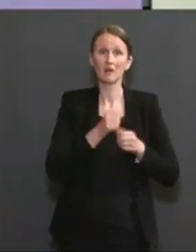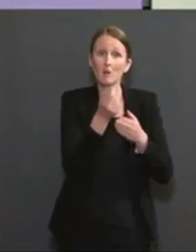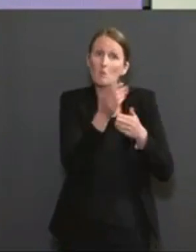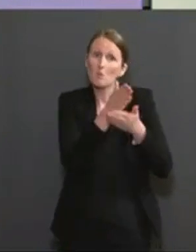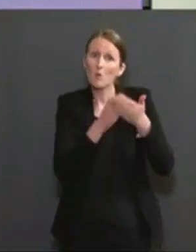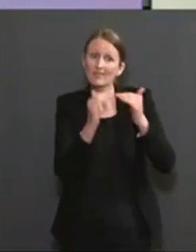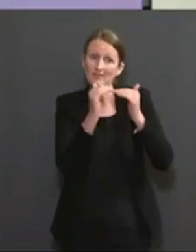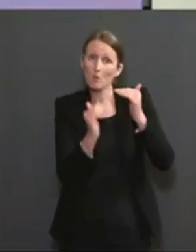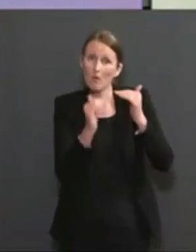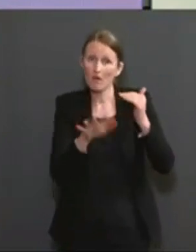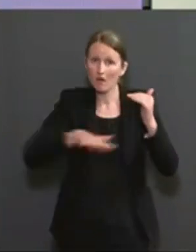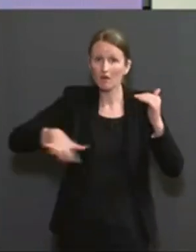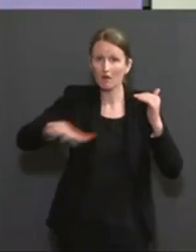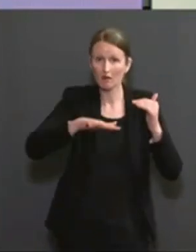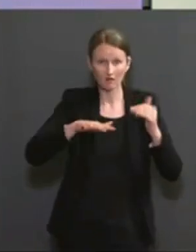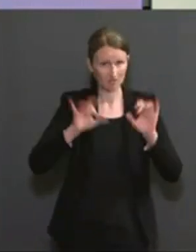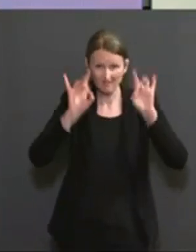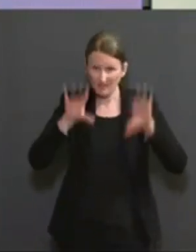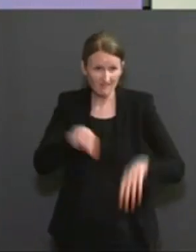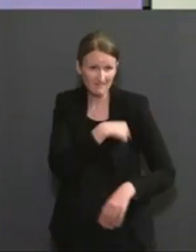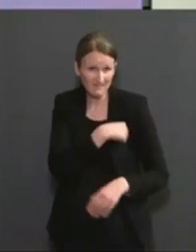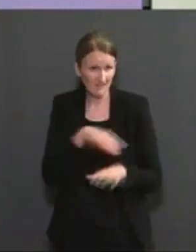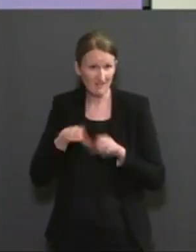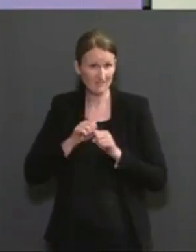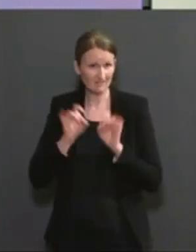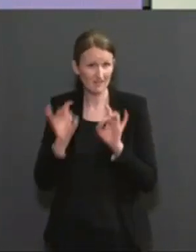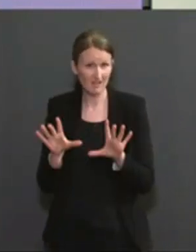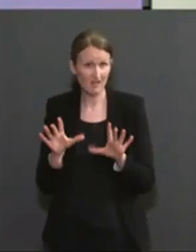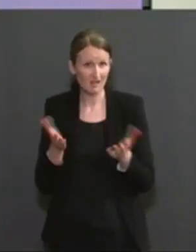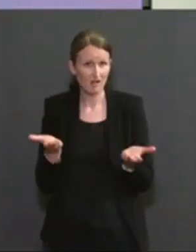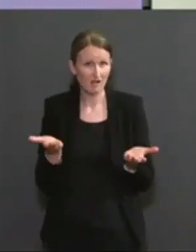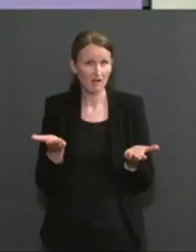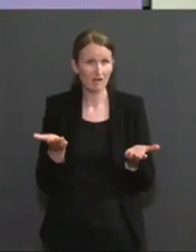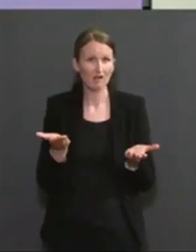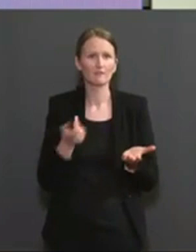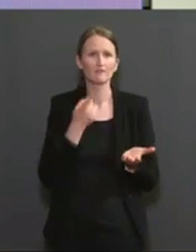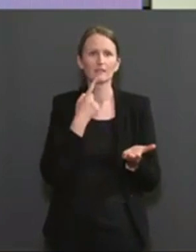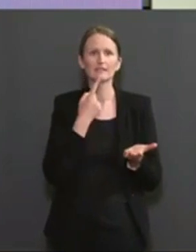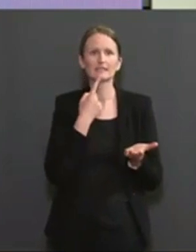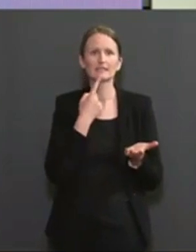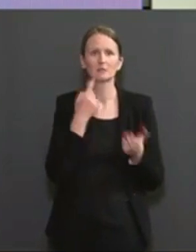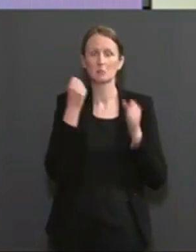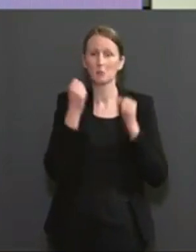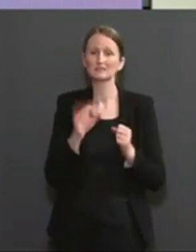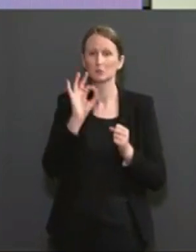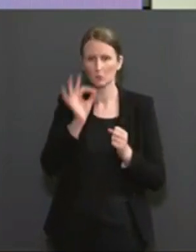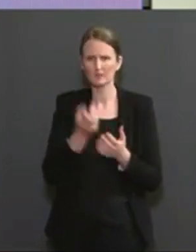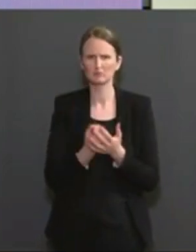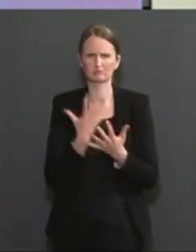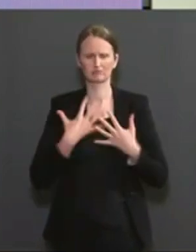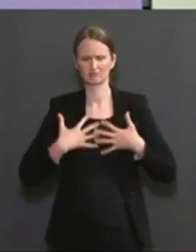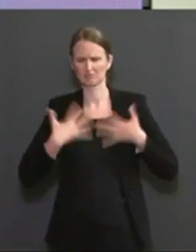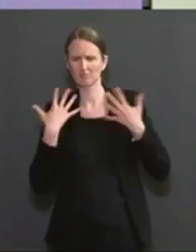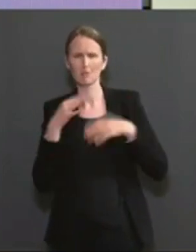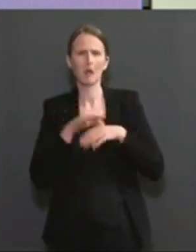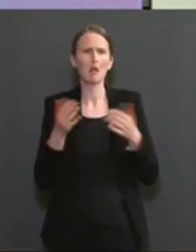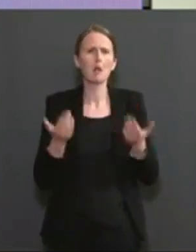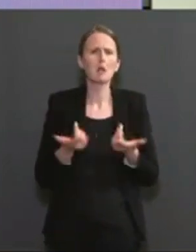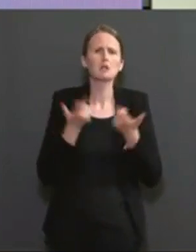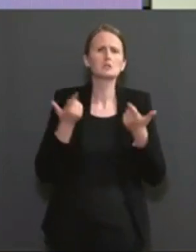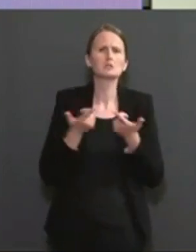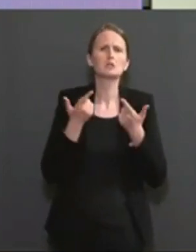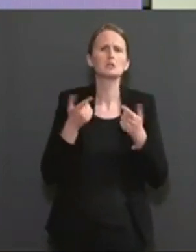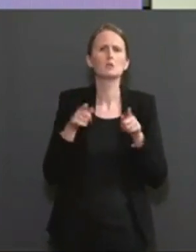est devant des symptômes grippaux, très vagues, peu de température, 37,2, 37,4, mais surtout des